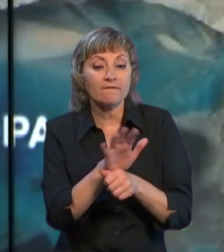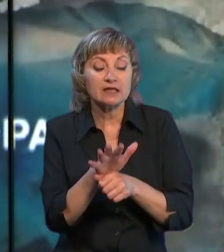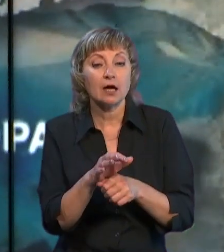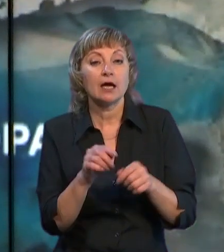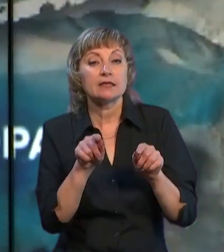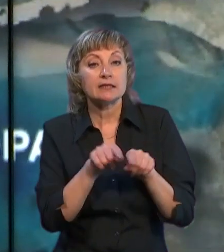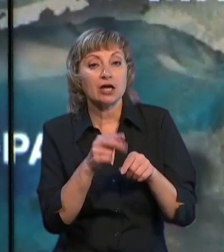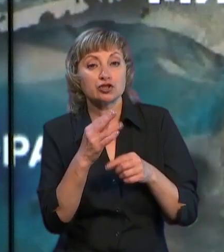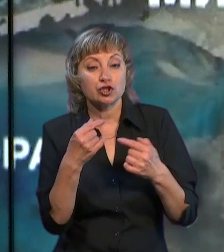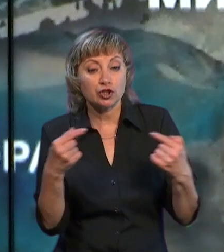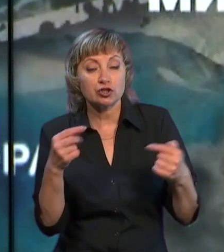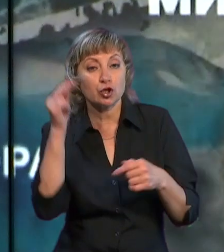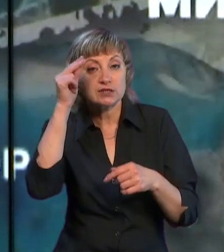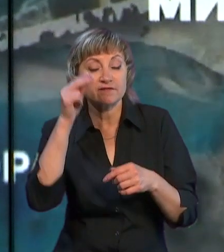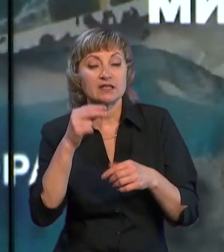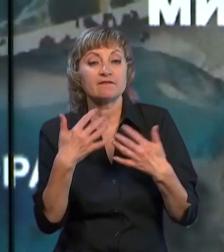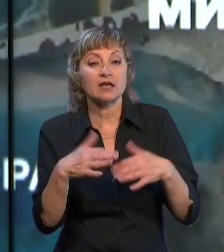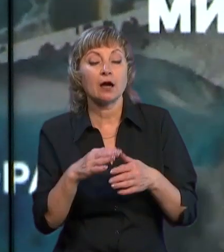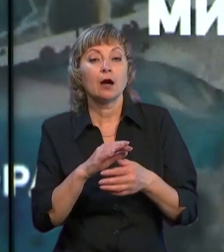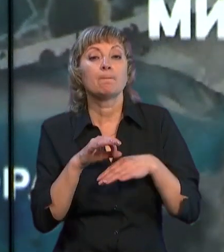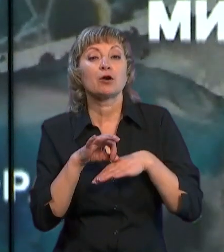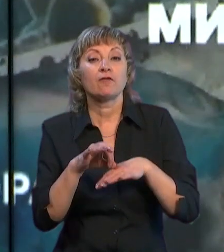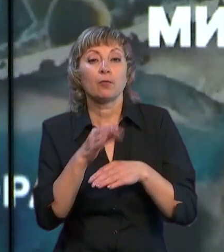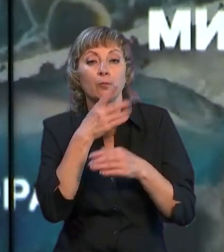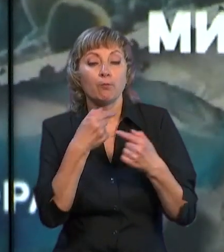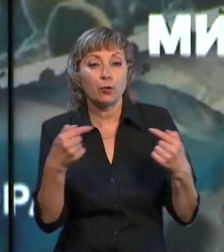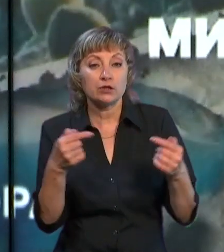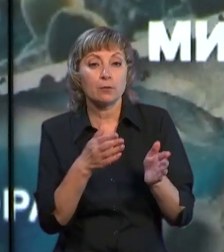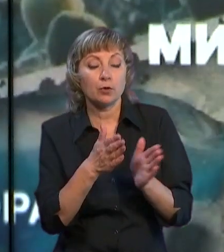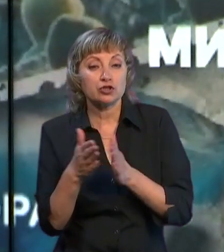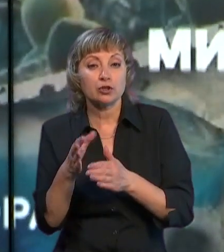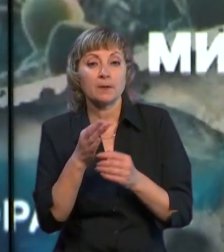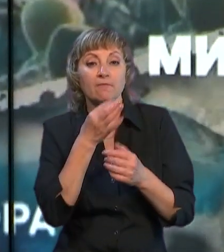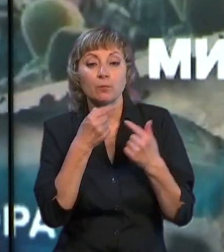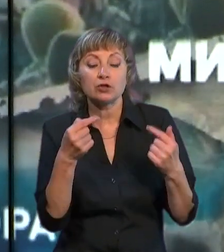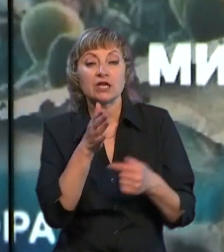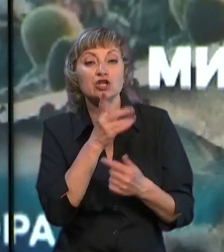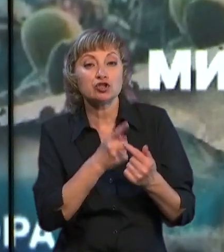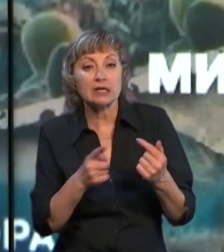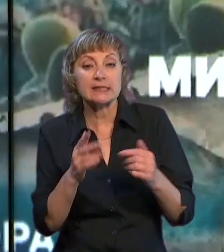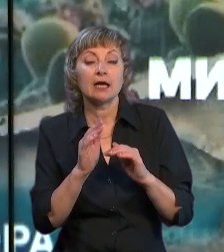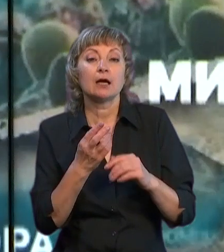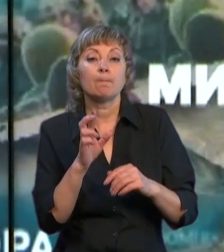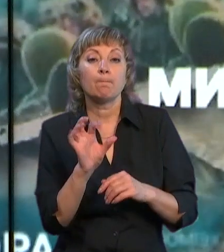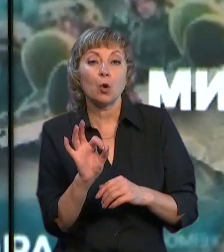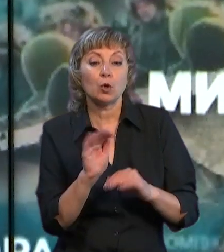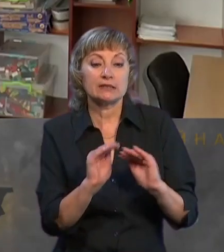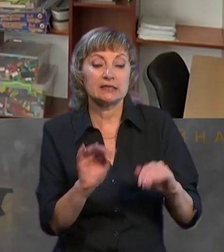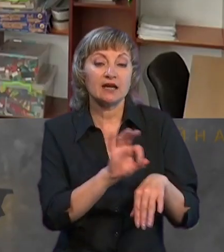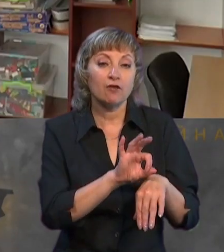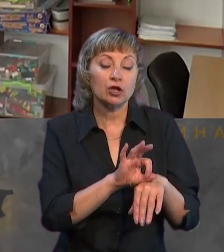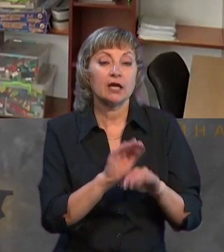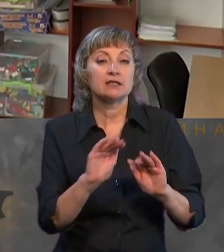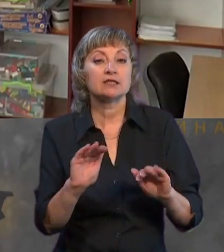освітні втрати супроводжують освітній процес у будь-якому режимі чи в будь-який час. Бо діти хворіють. Діти після